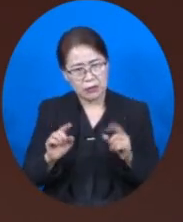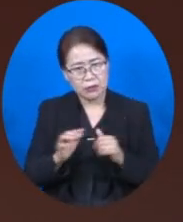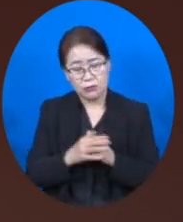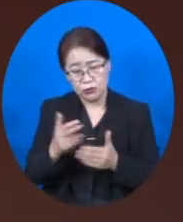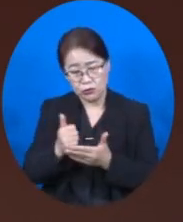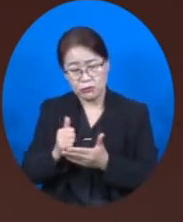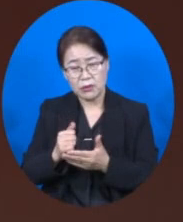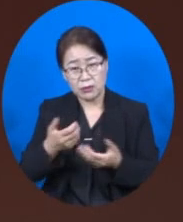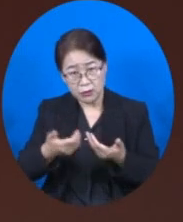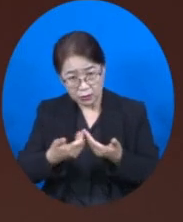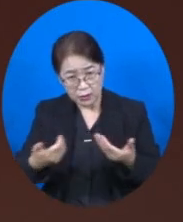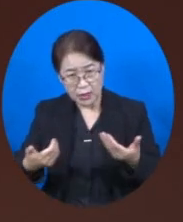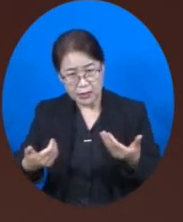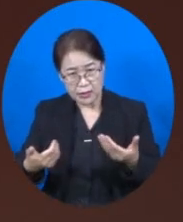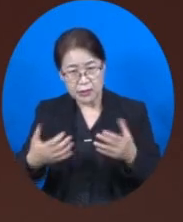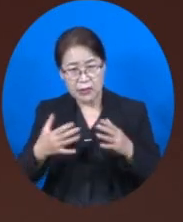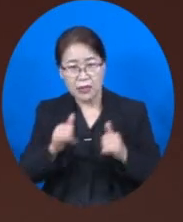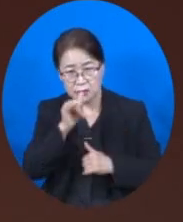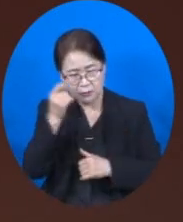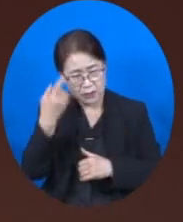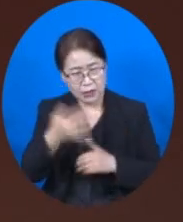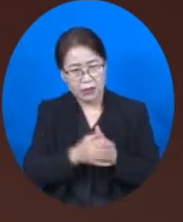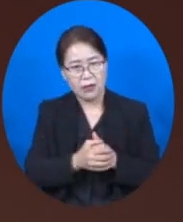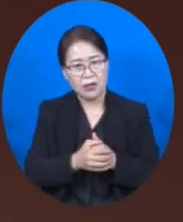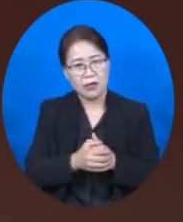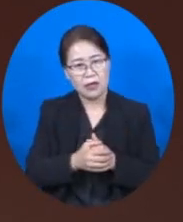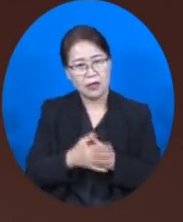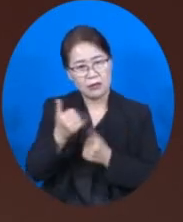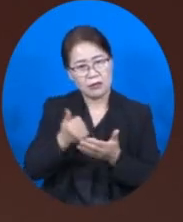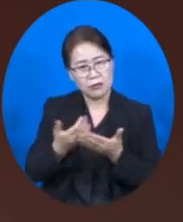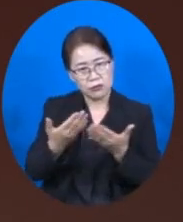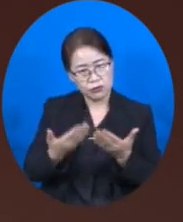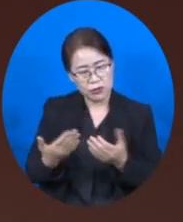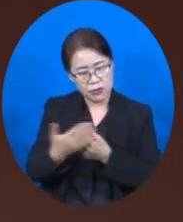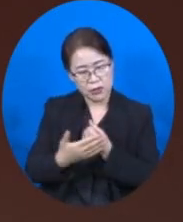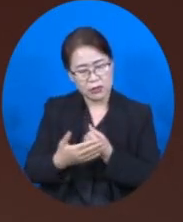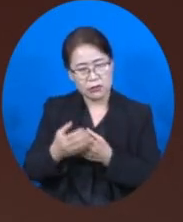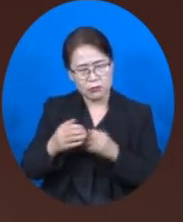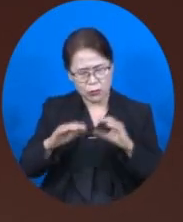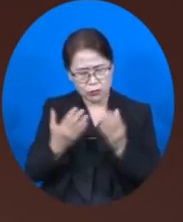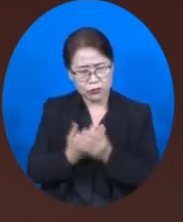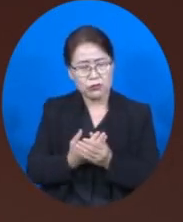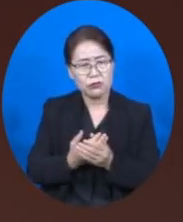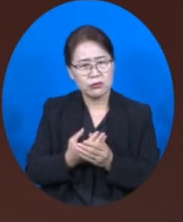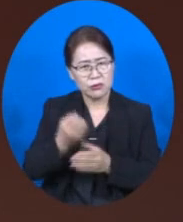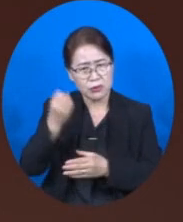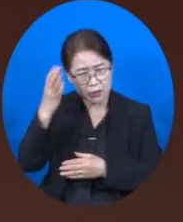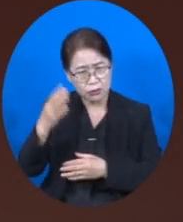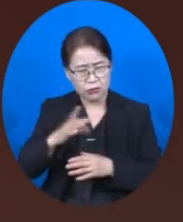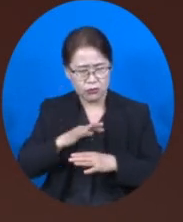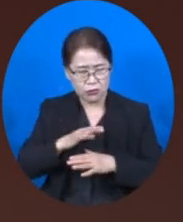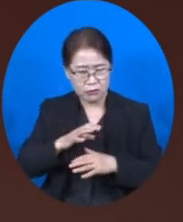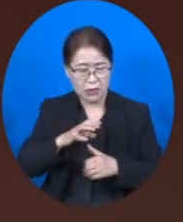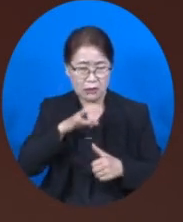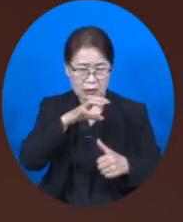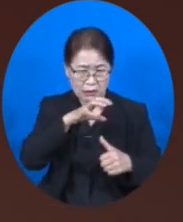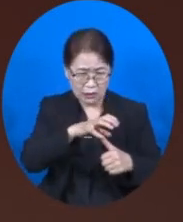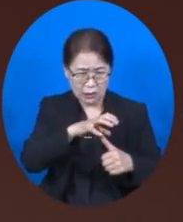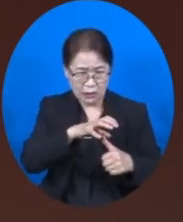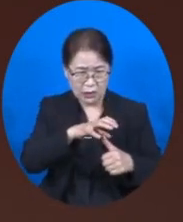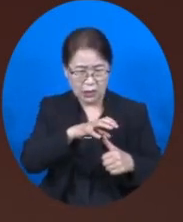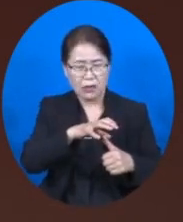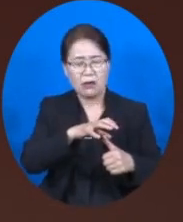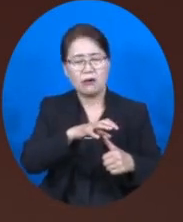계십니까 하나님의 은혜로 내게 주신 모든 것들을 잃어버리고 두려움에 사로잡혀서